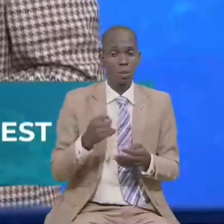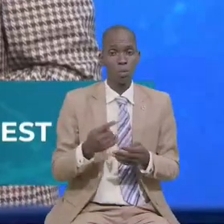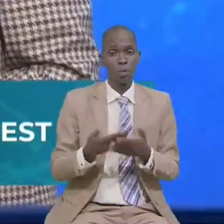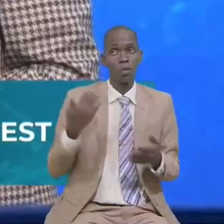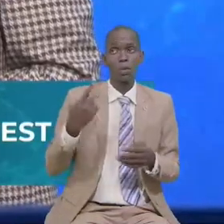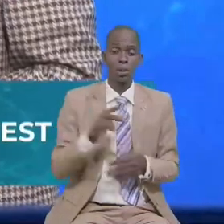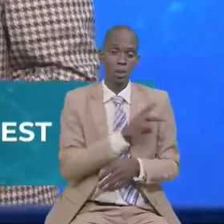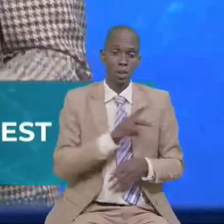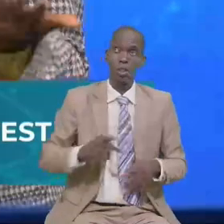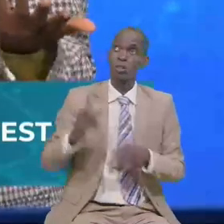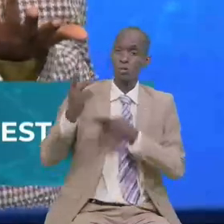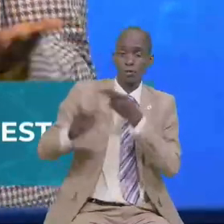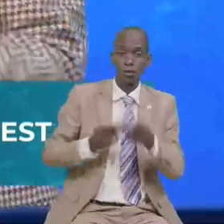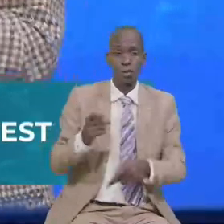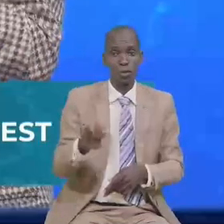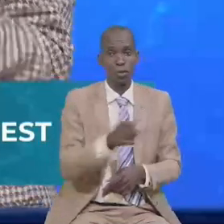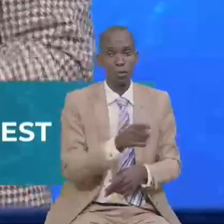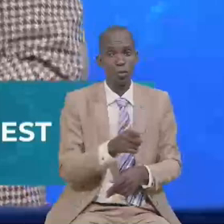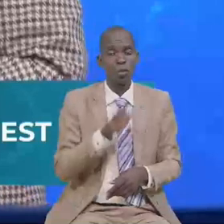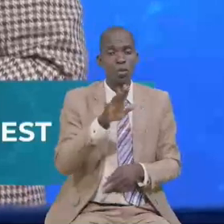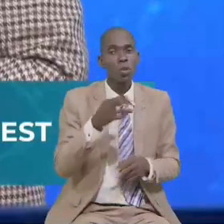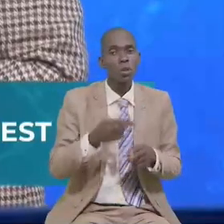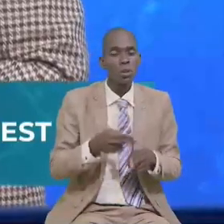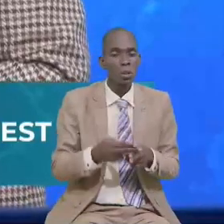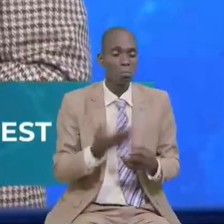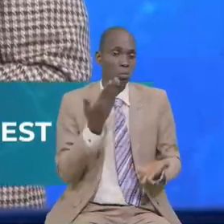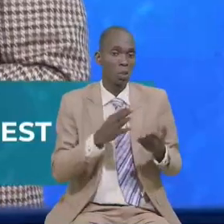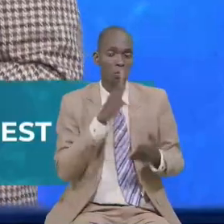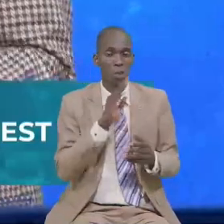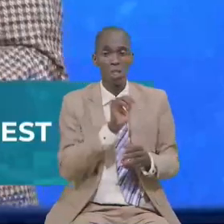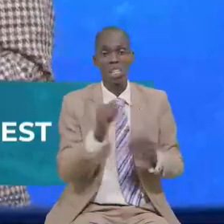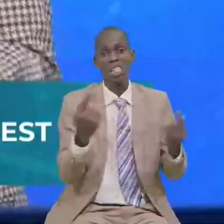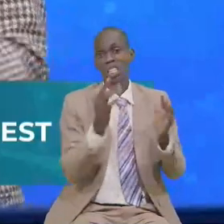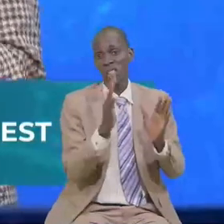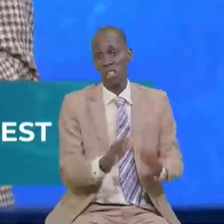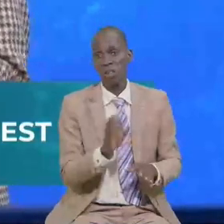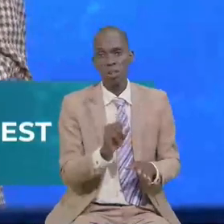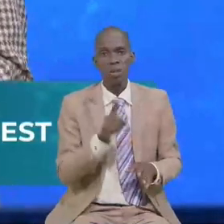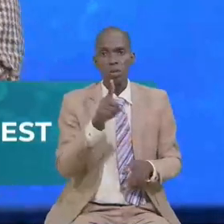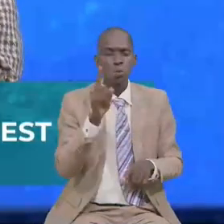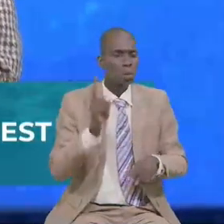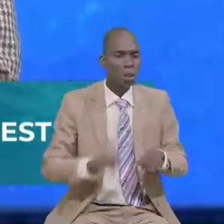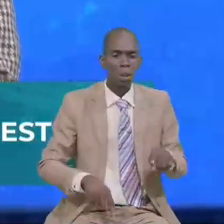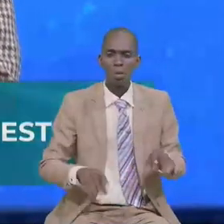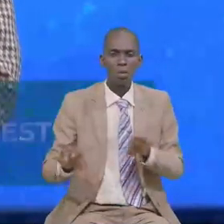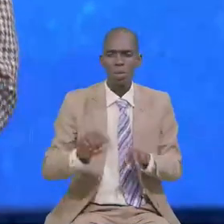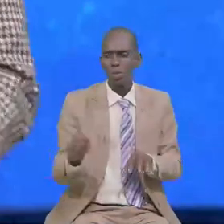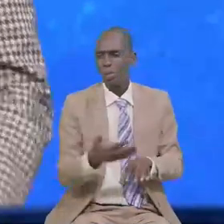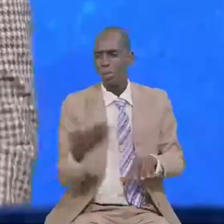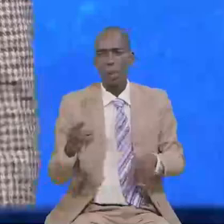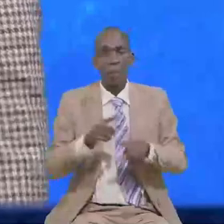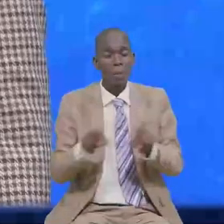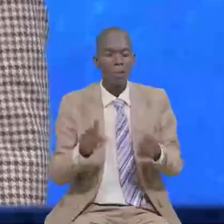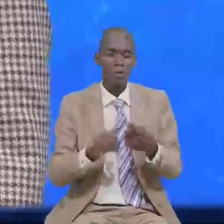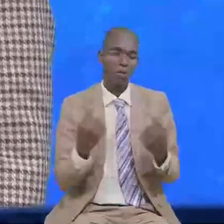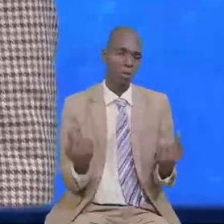Oui, le roi t'a visité. Mais ça veut dire que tu es pécheur. Tu ne peux pas faire autre chose de ton nom.